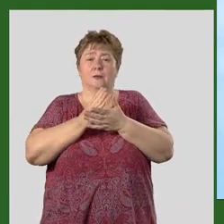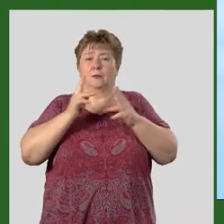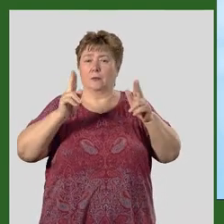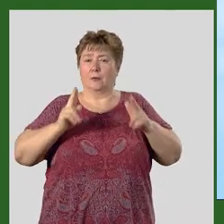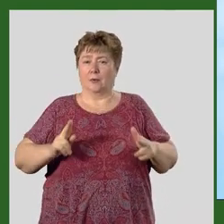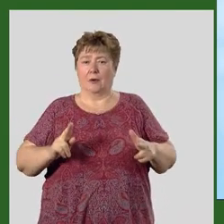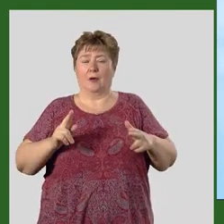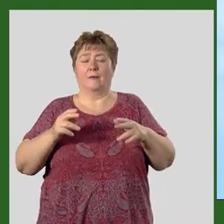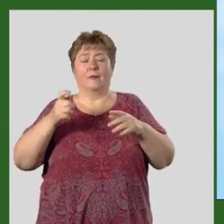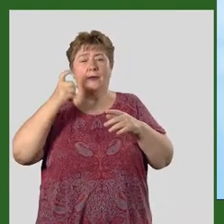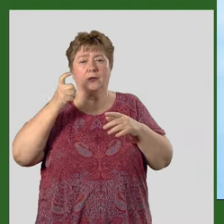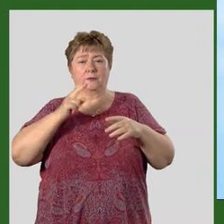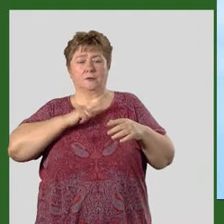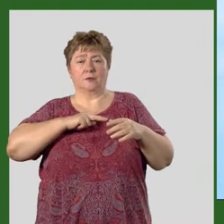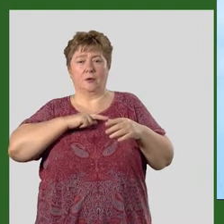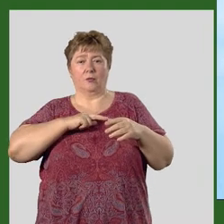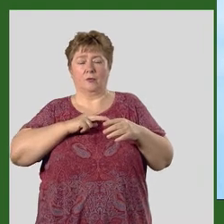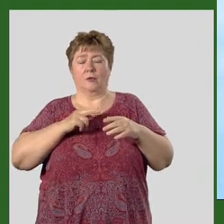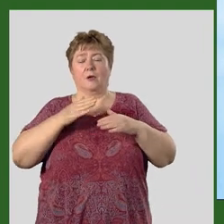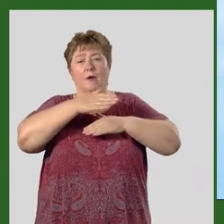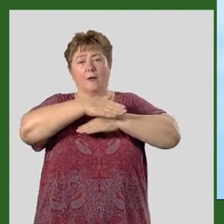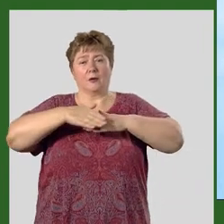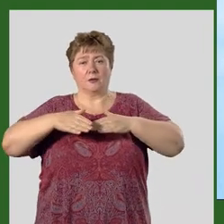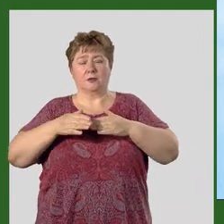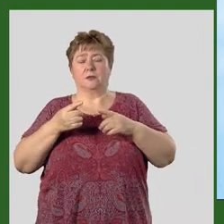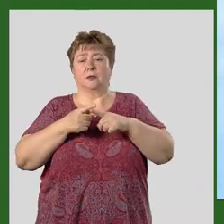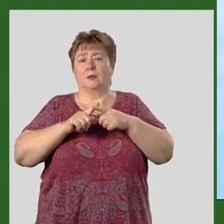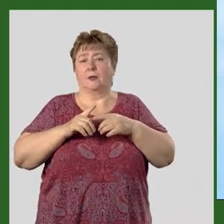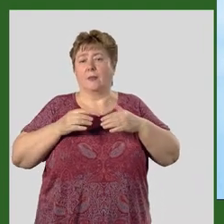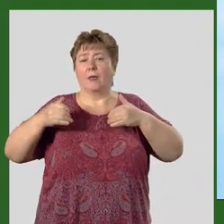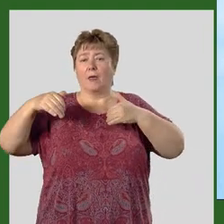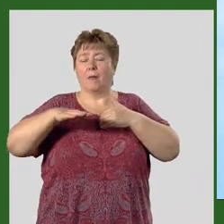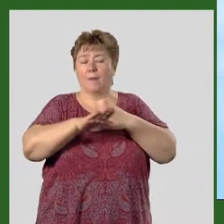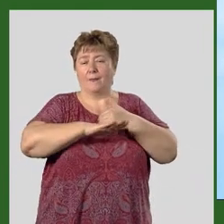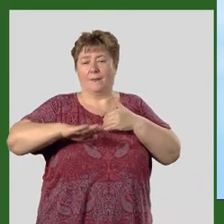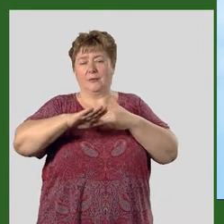исключительное право на хозяйственную деятельность в границах данной акватории.